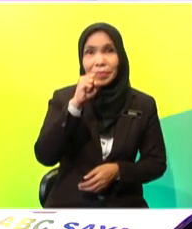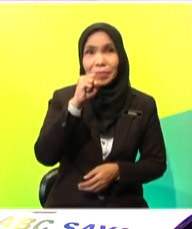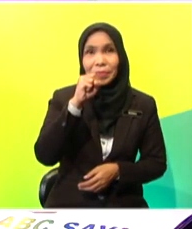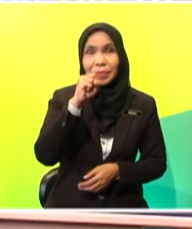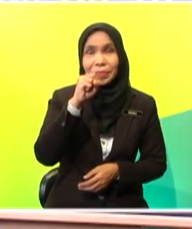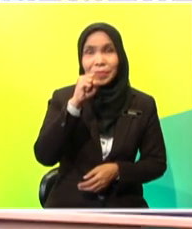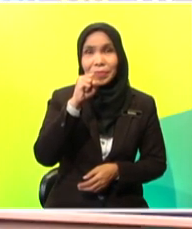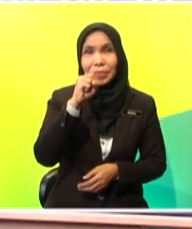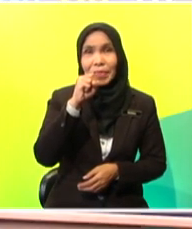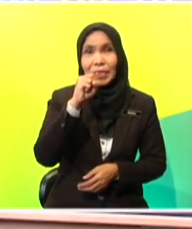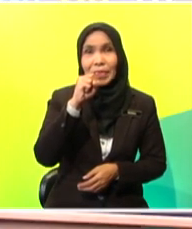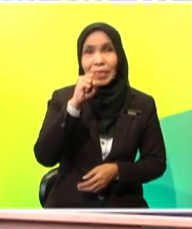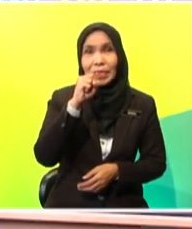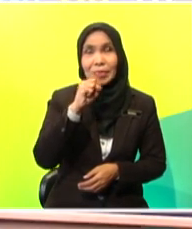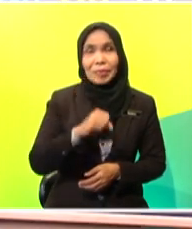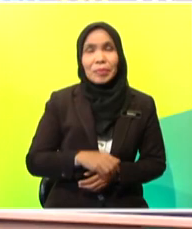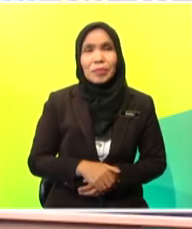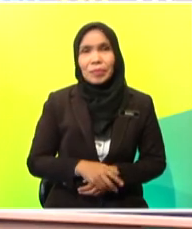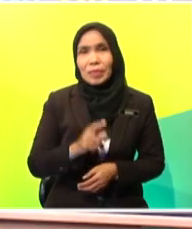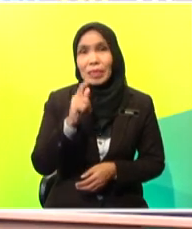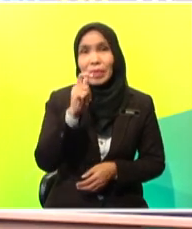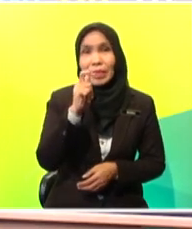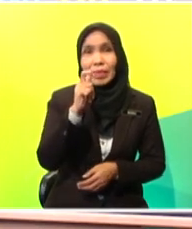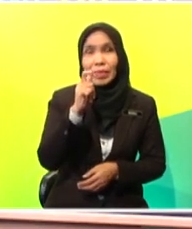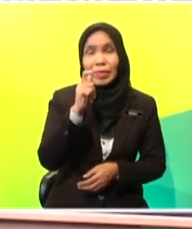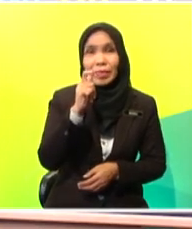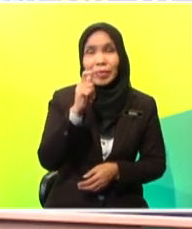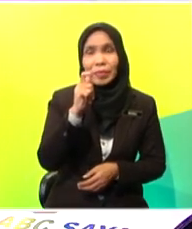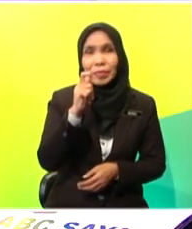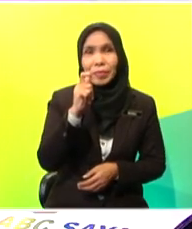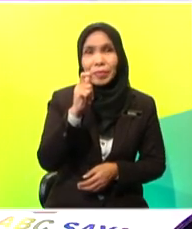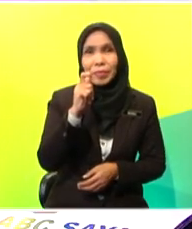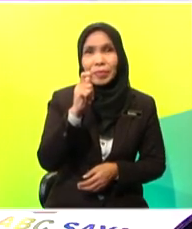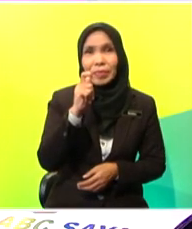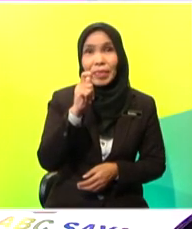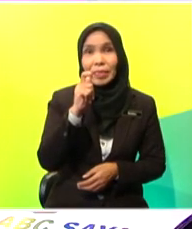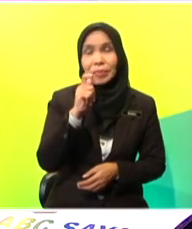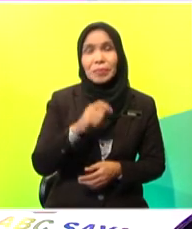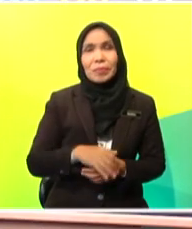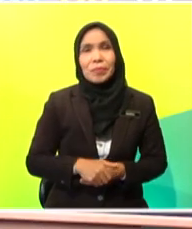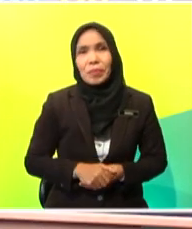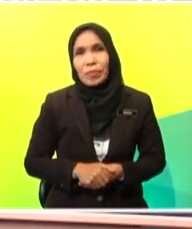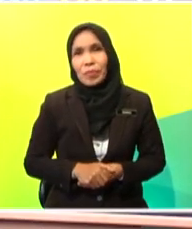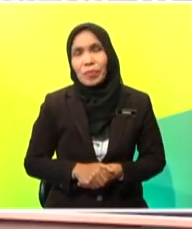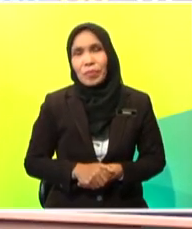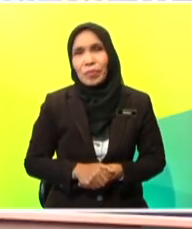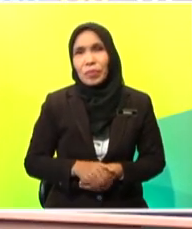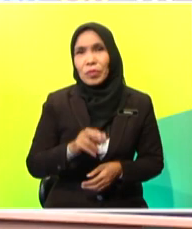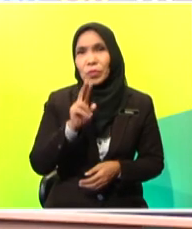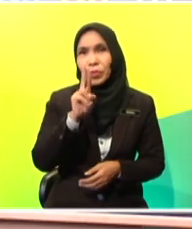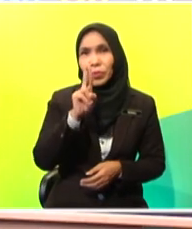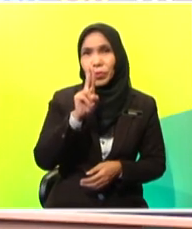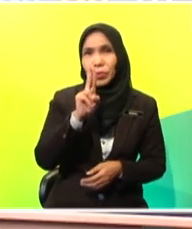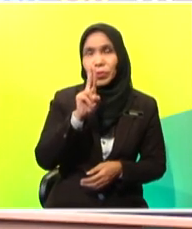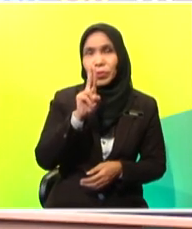ah ah keluarkan angin hihihi Syekh Yes Oke yu